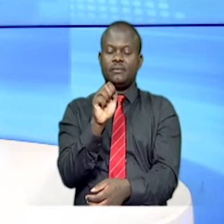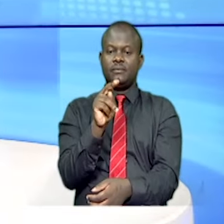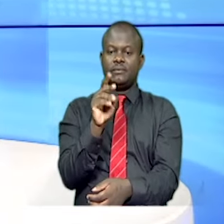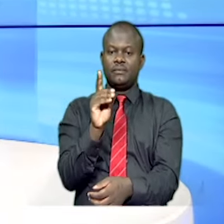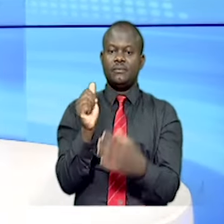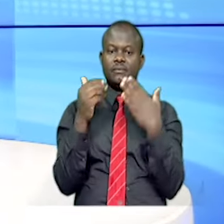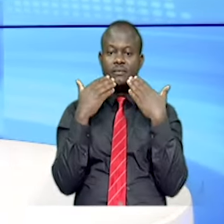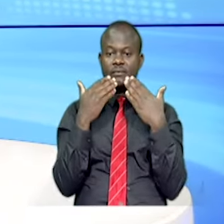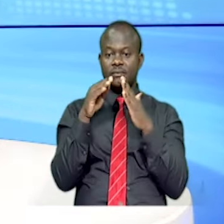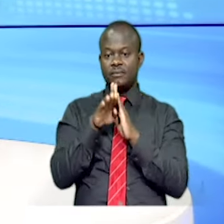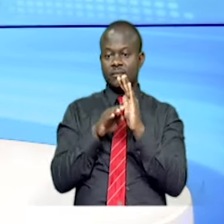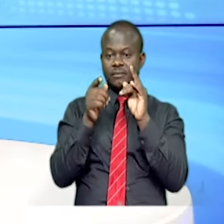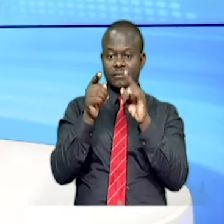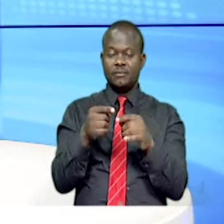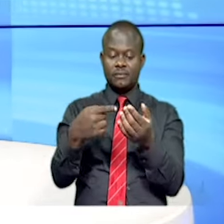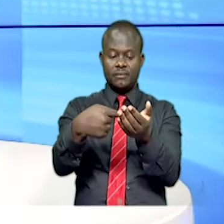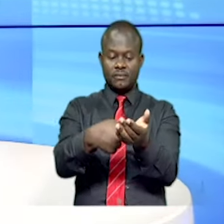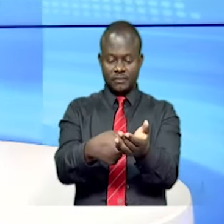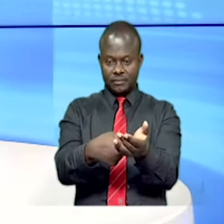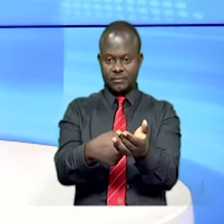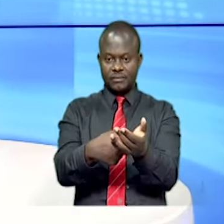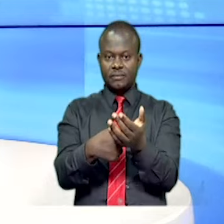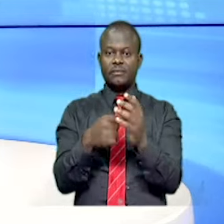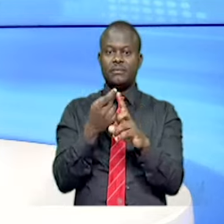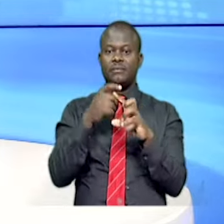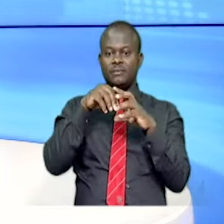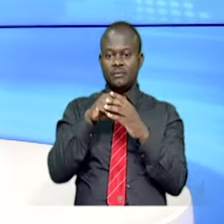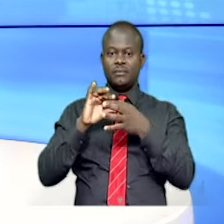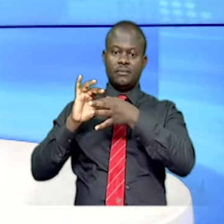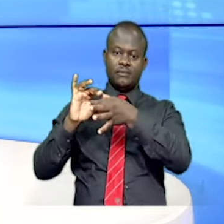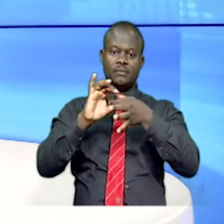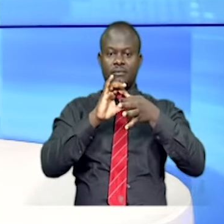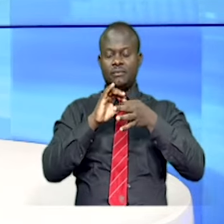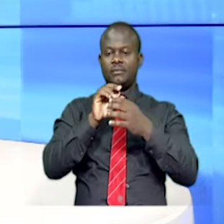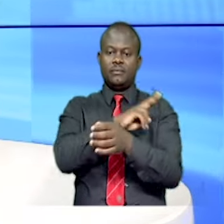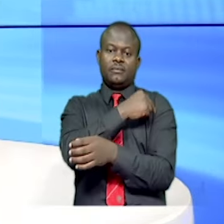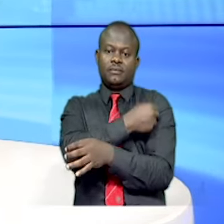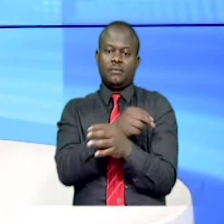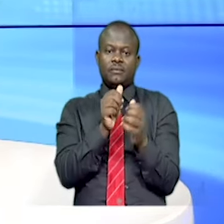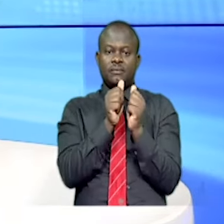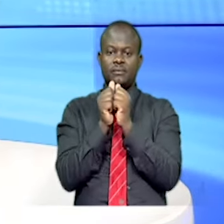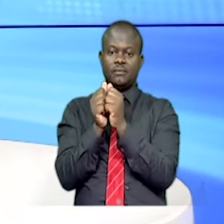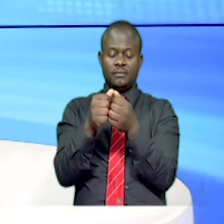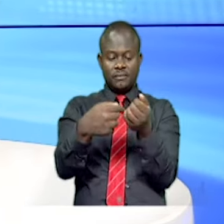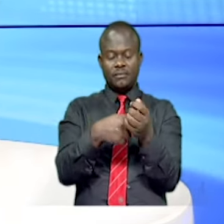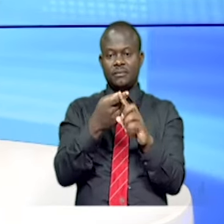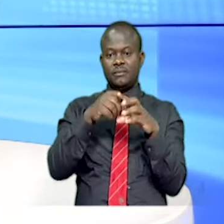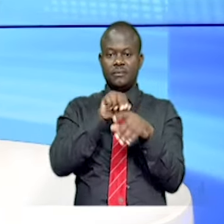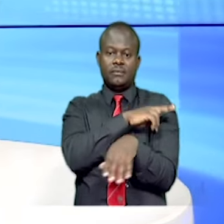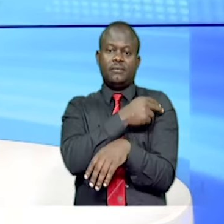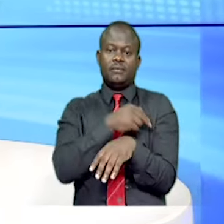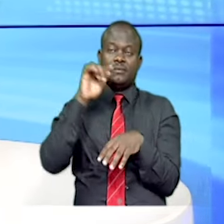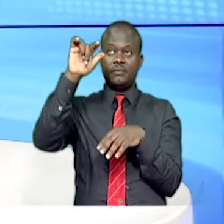gahunda yahazanywe yo kubavura baturutse ku bufatanye bw'ibitaro n'abavuzi bavuye ku bitaro bya